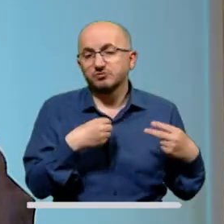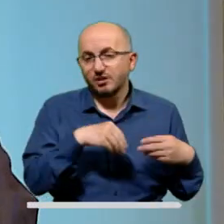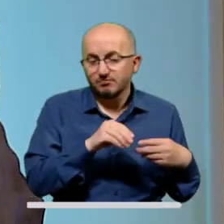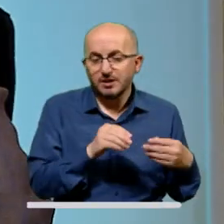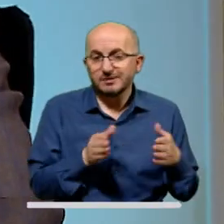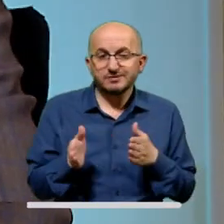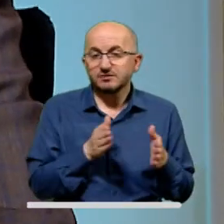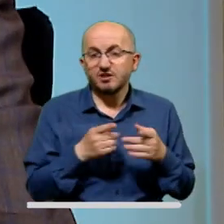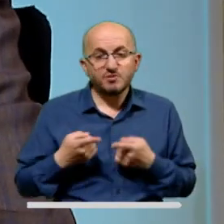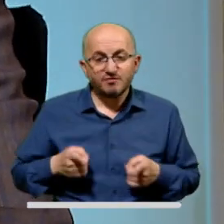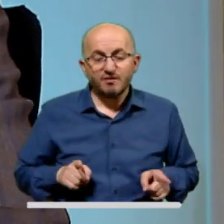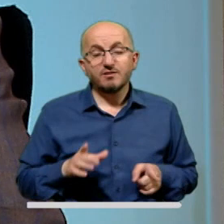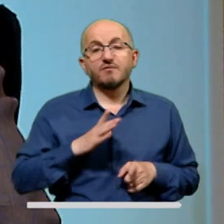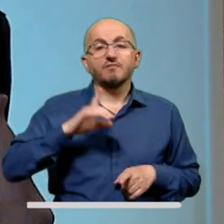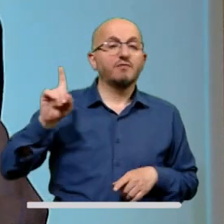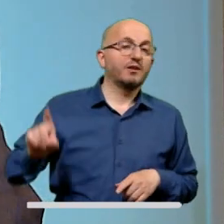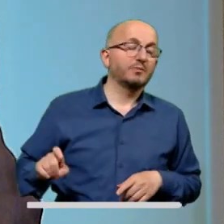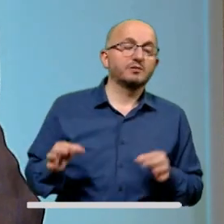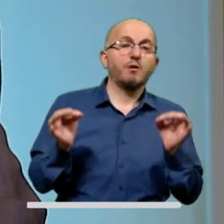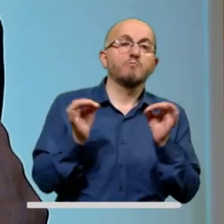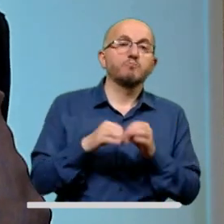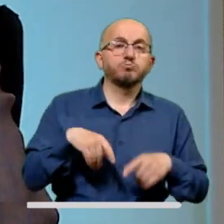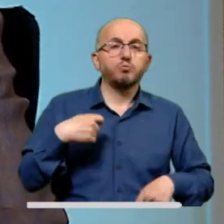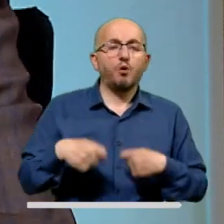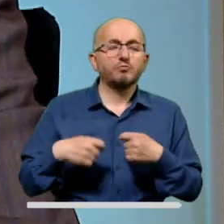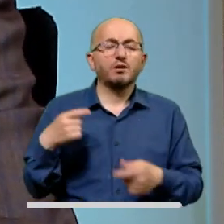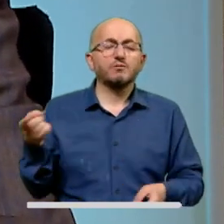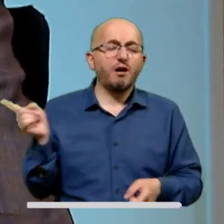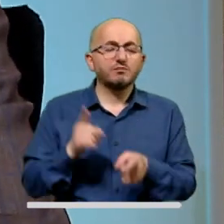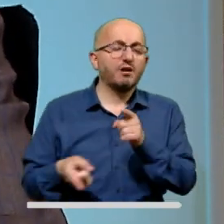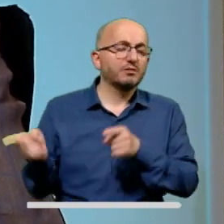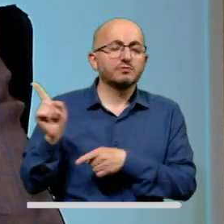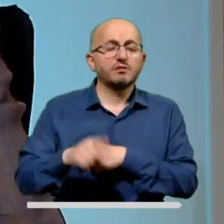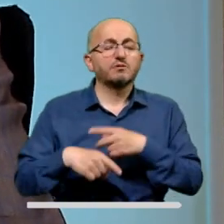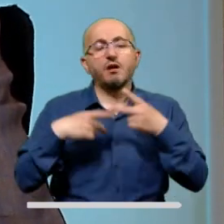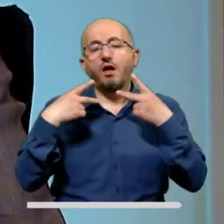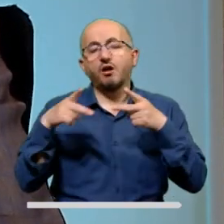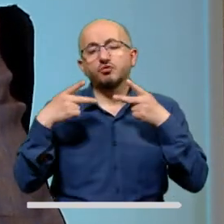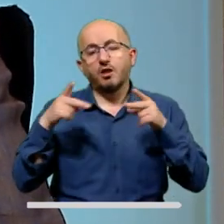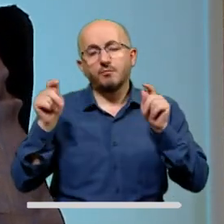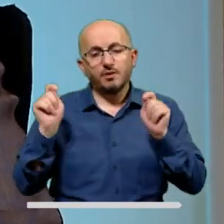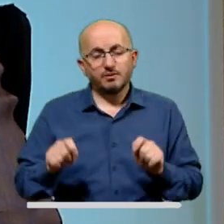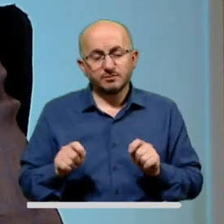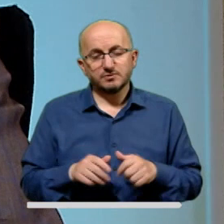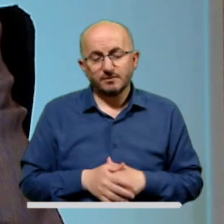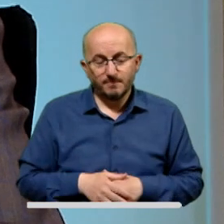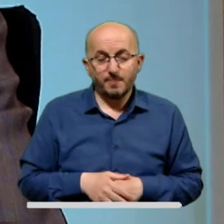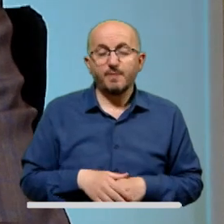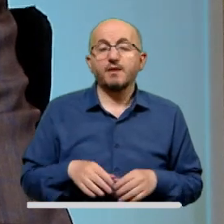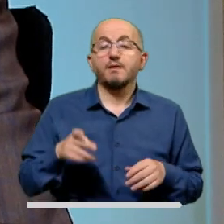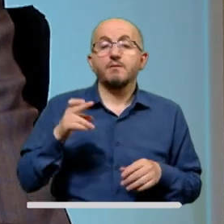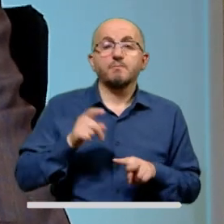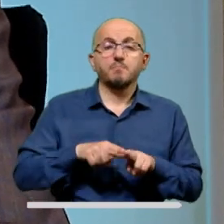mıdır şimdi Bursa'yı defalarca açıkladık borsa da hisse senedi demek pay senedi demektir